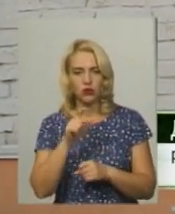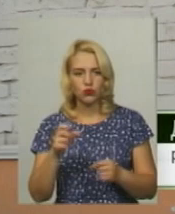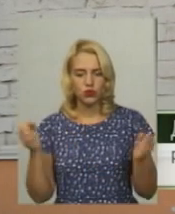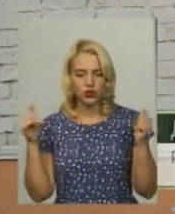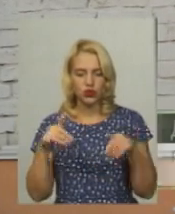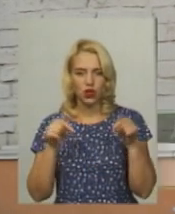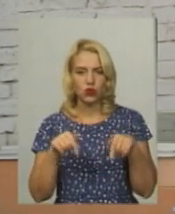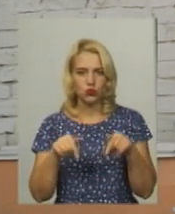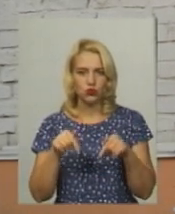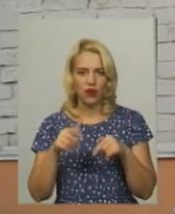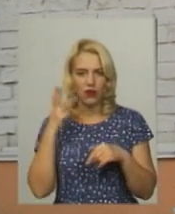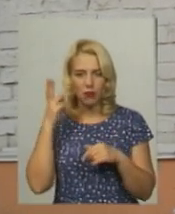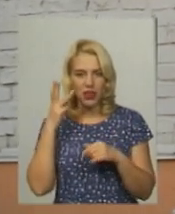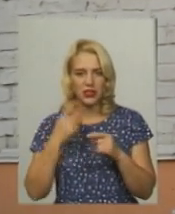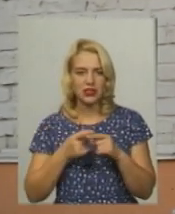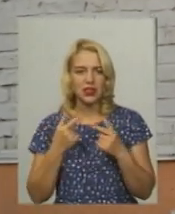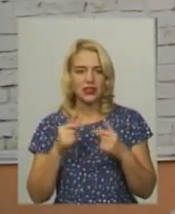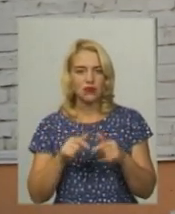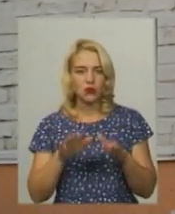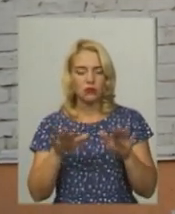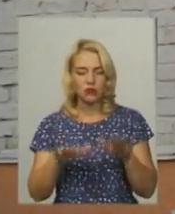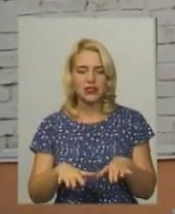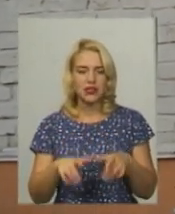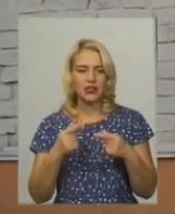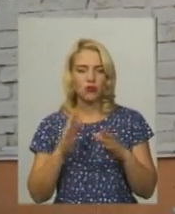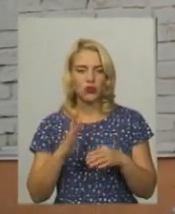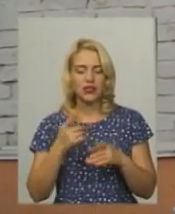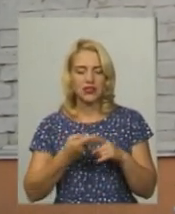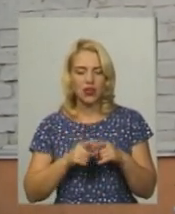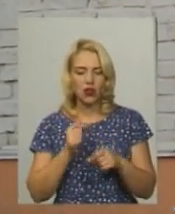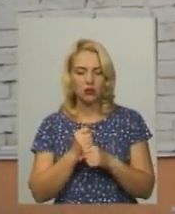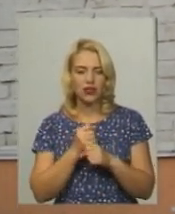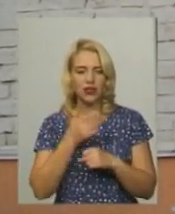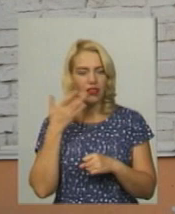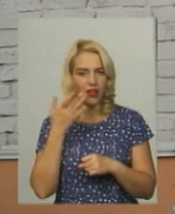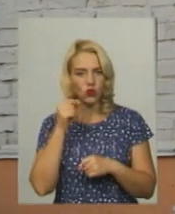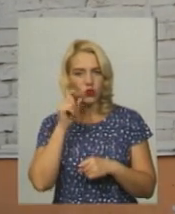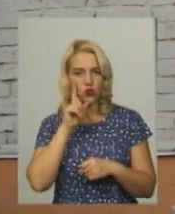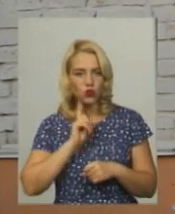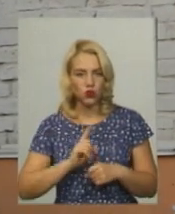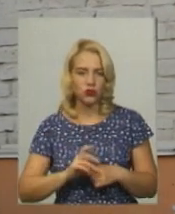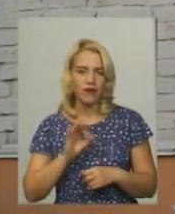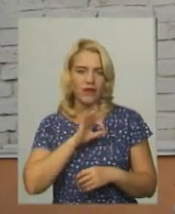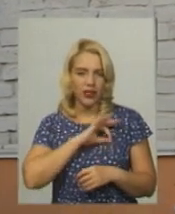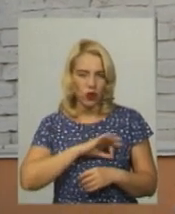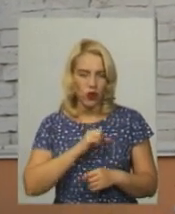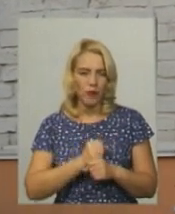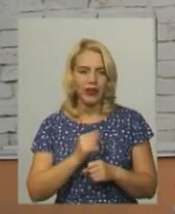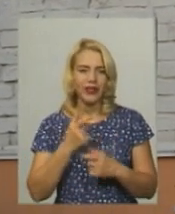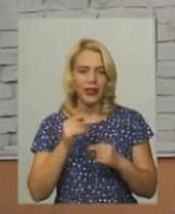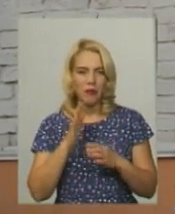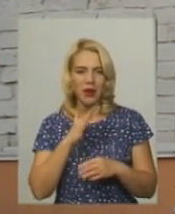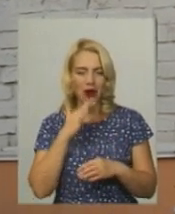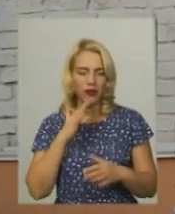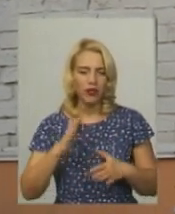кіно, щоб це був такий собі осередок, де це буде легко робити, де це буде зручно робити, де це буде нехай вигідно робити, і де буде багато